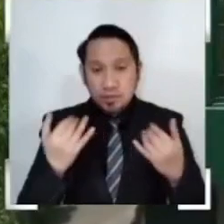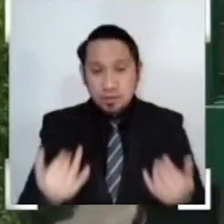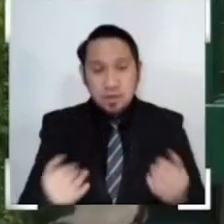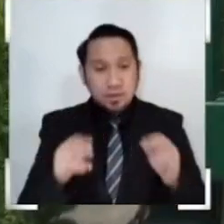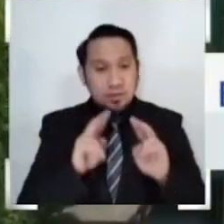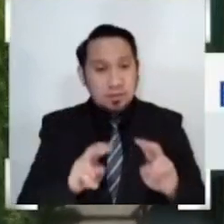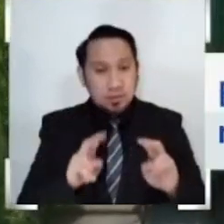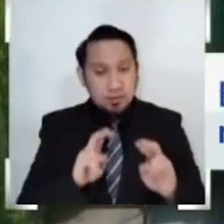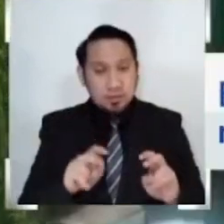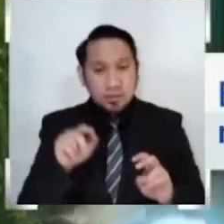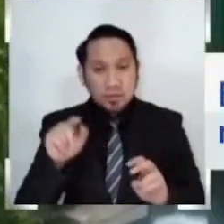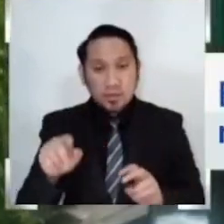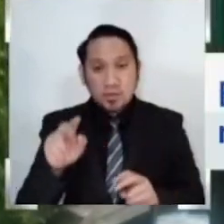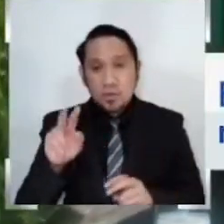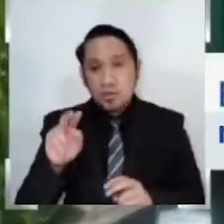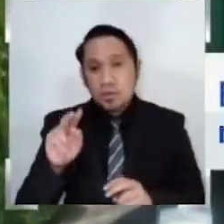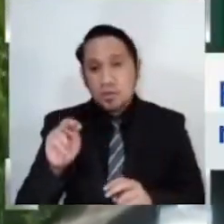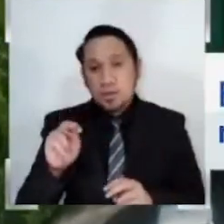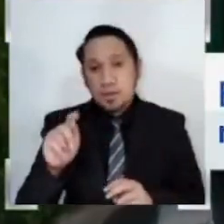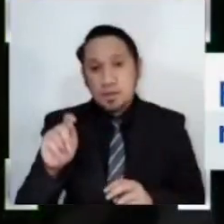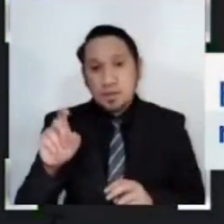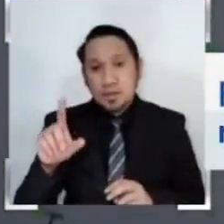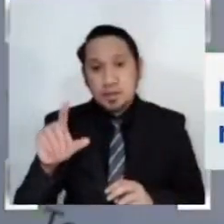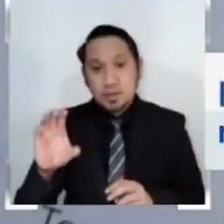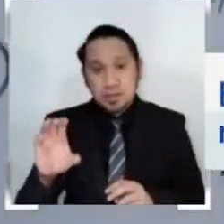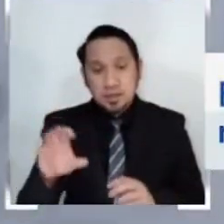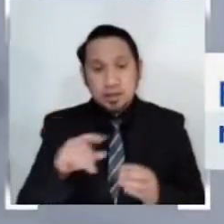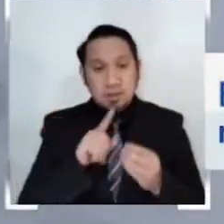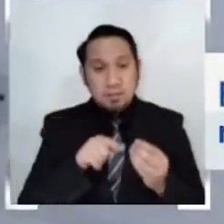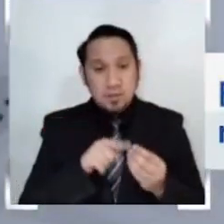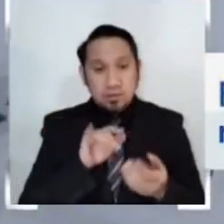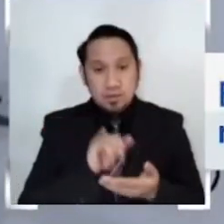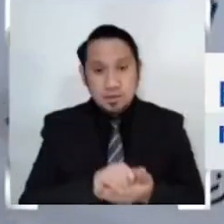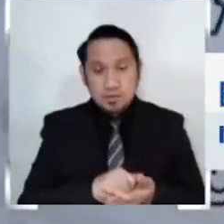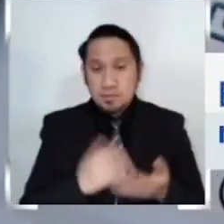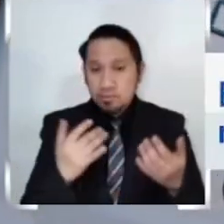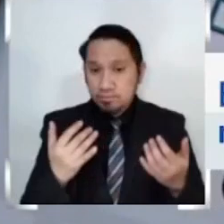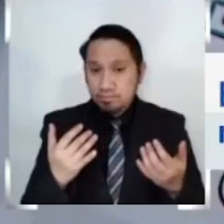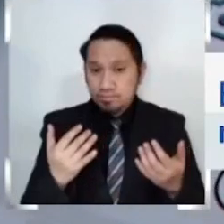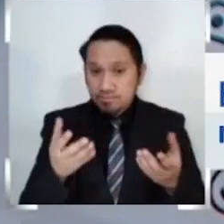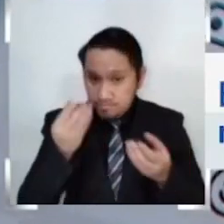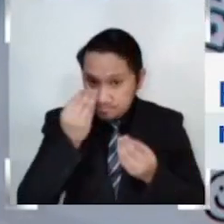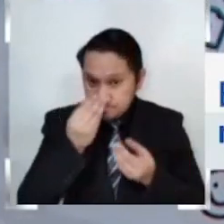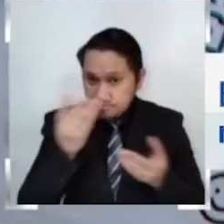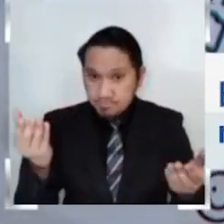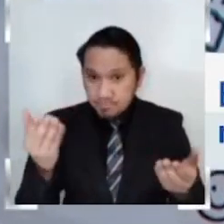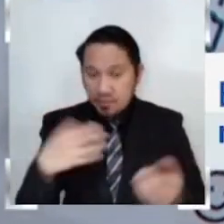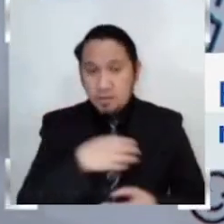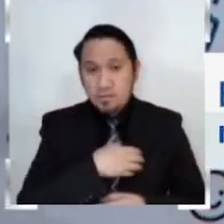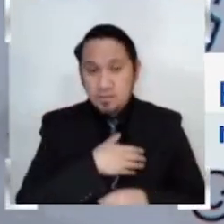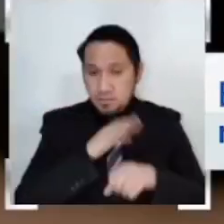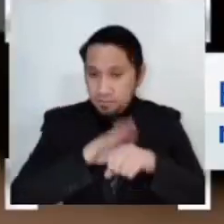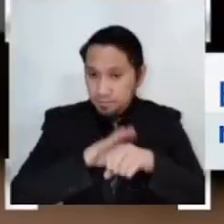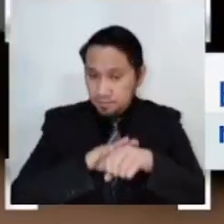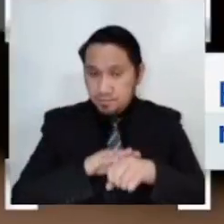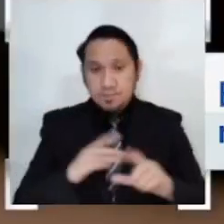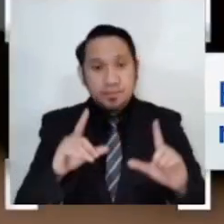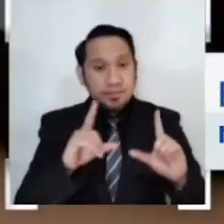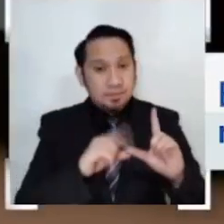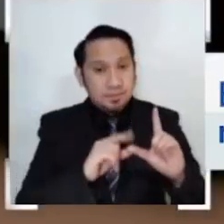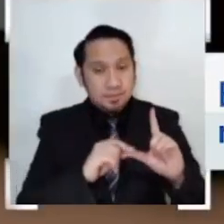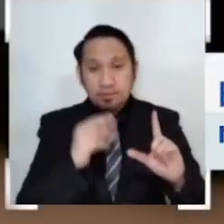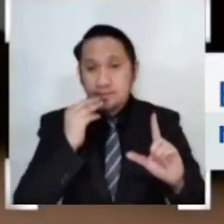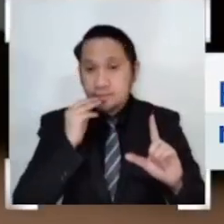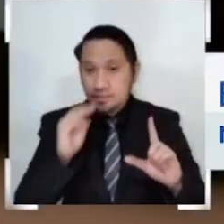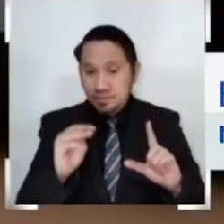pahayag ang National Telecommunications Commission kaugnay nito. Muli ring paalala ng pulisya na maging ang mga link sa mga text message na